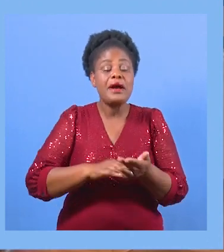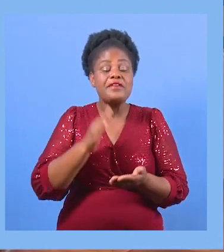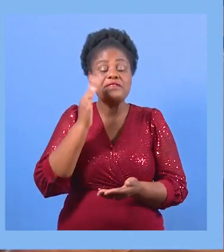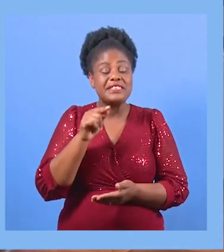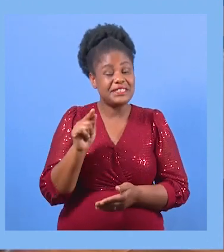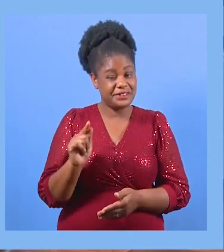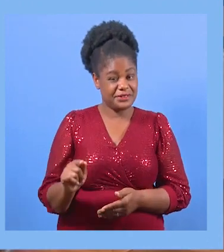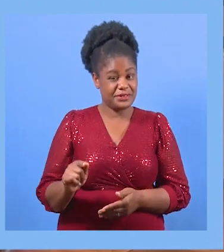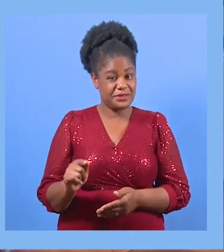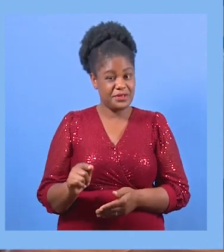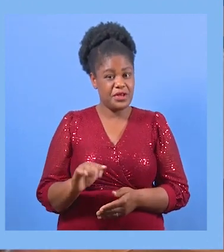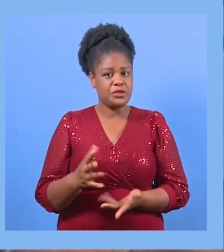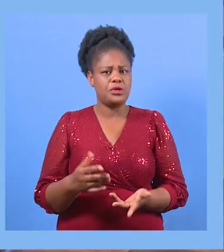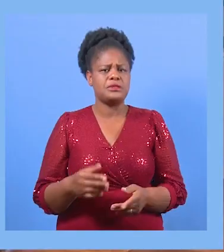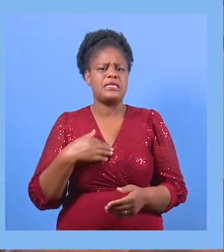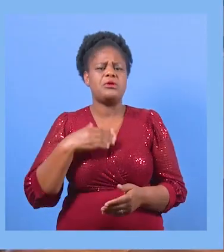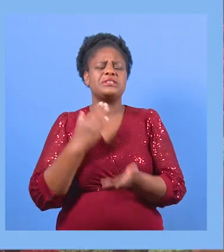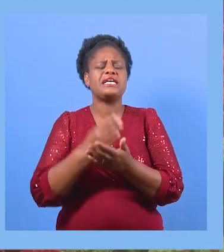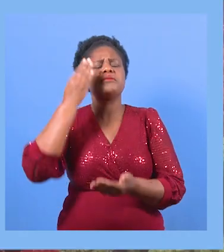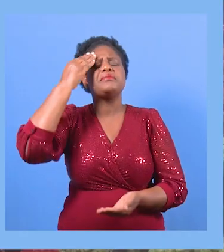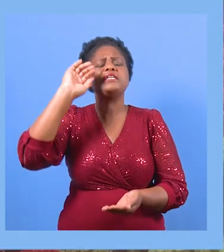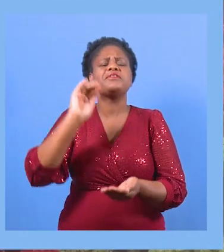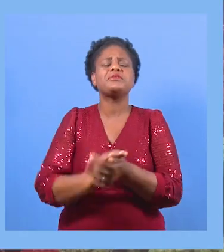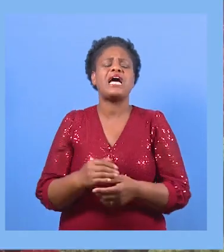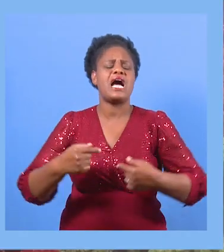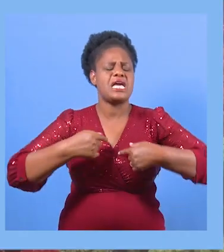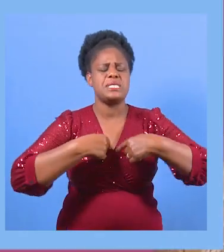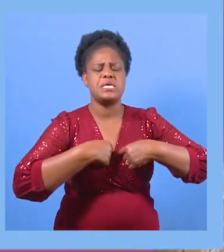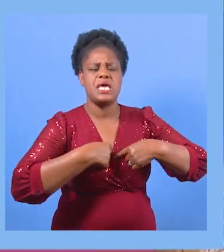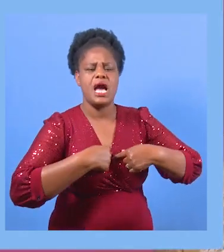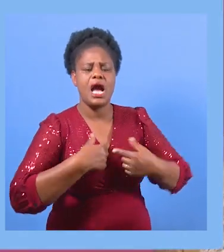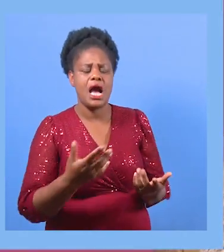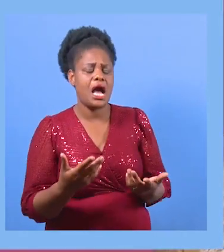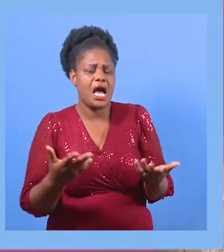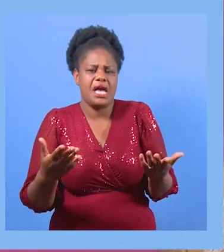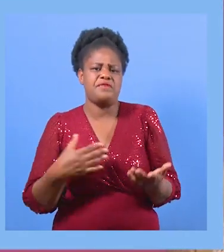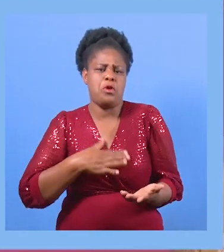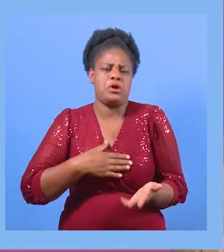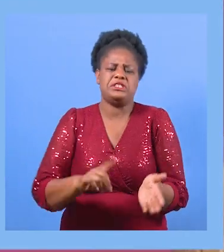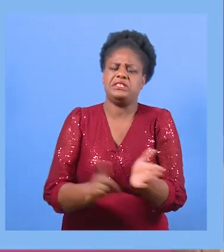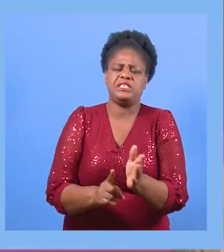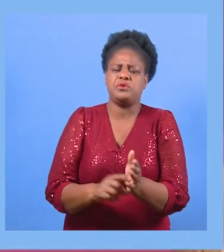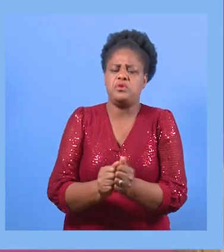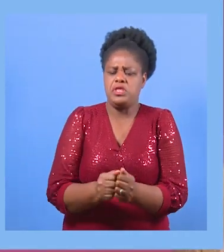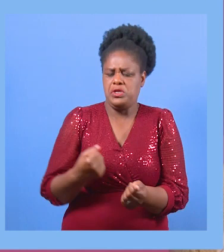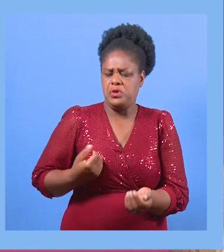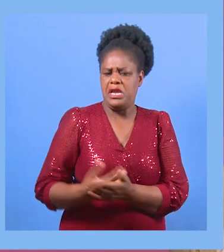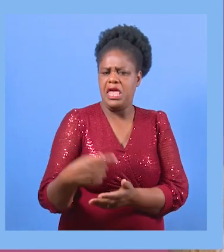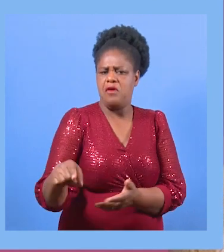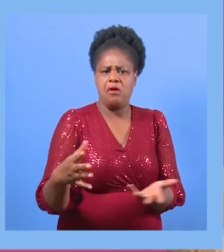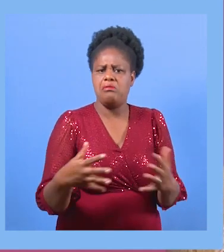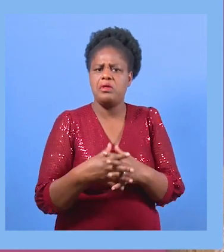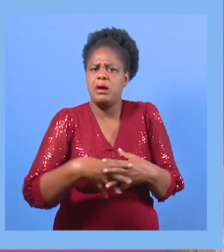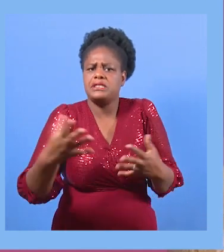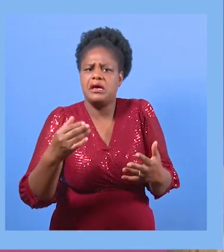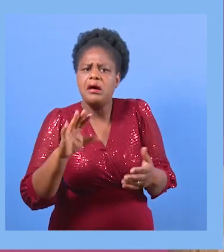kuti iye akuona sekunge atova mukwasha. Nyange akada bonde anoridya bonde paaridira, ende hapana anomubvunza nekuti iye anenge